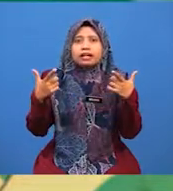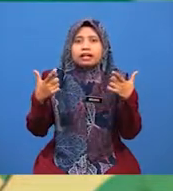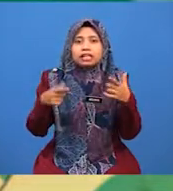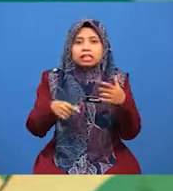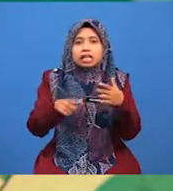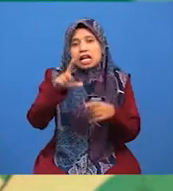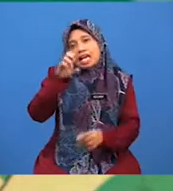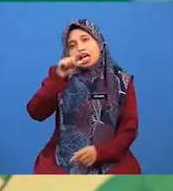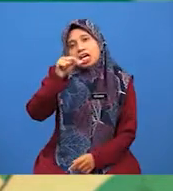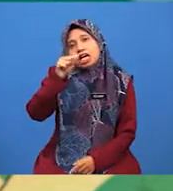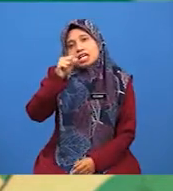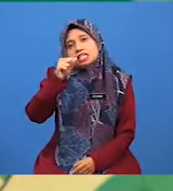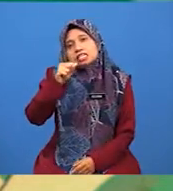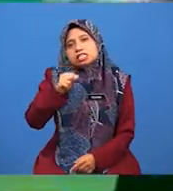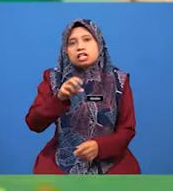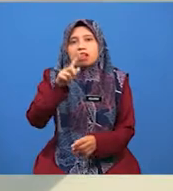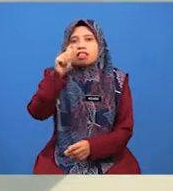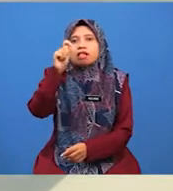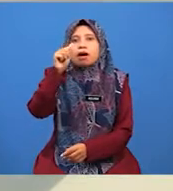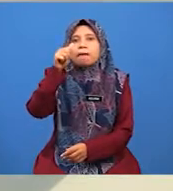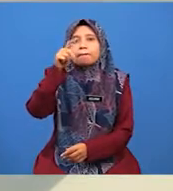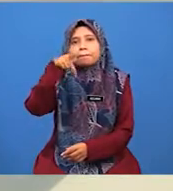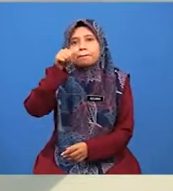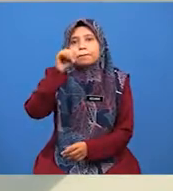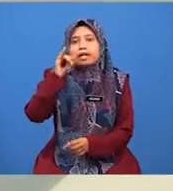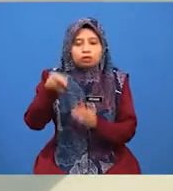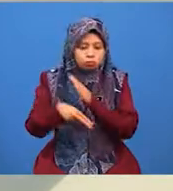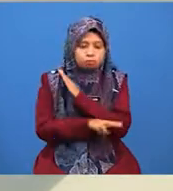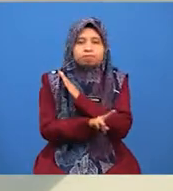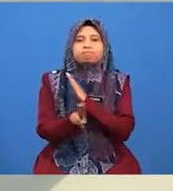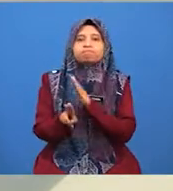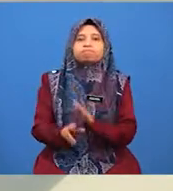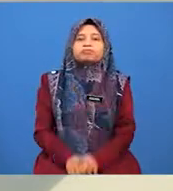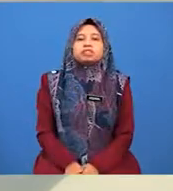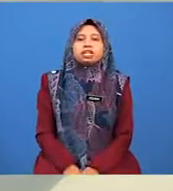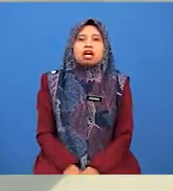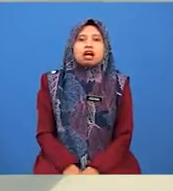Legasi Tapai Ubi.